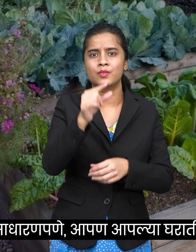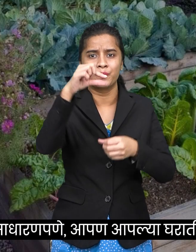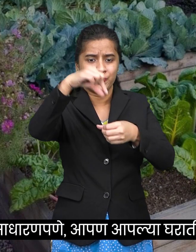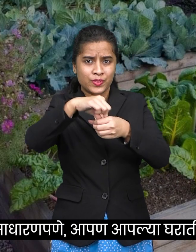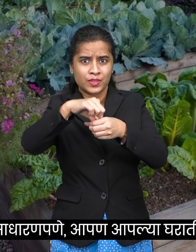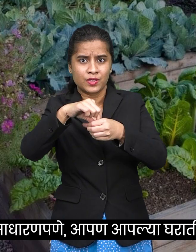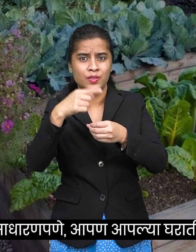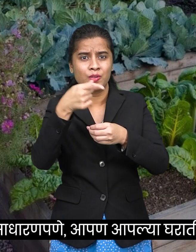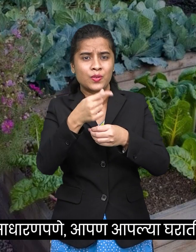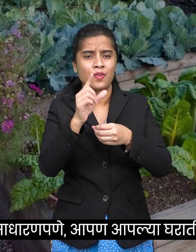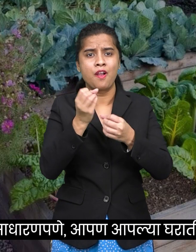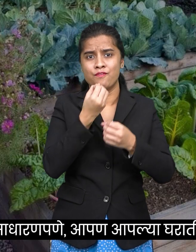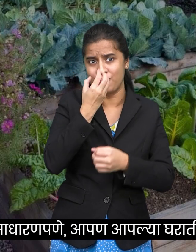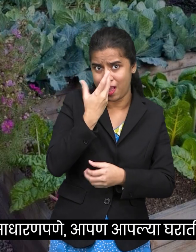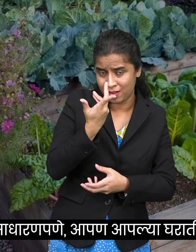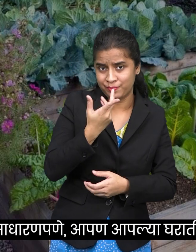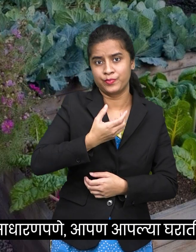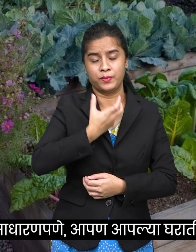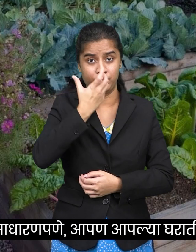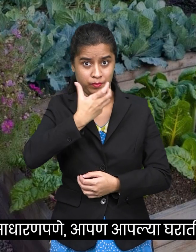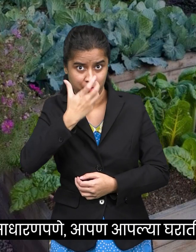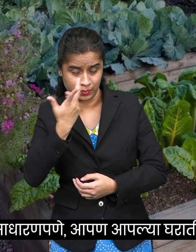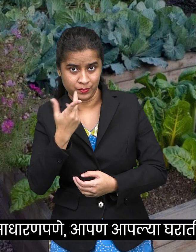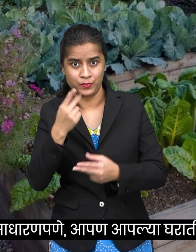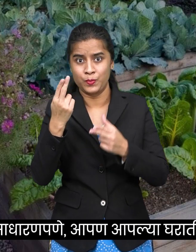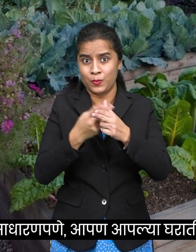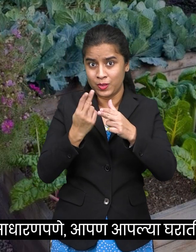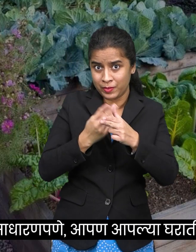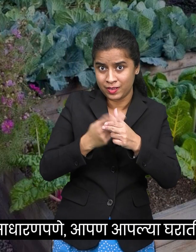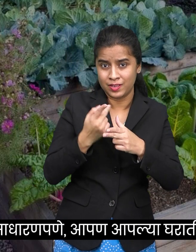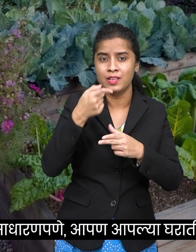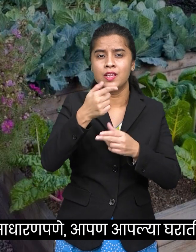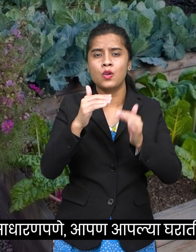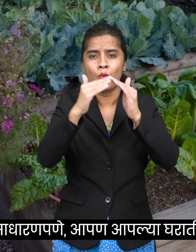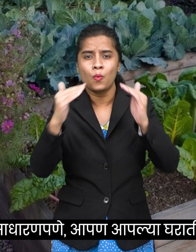साधारणपणे आपण आपल्या घरातील बागेत फुले, फळे आणि भाज्यांच्या बिया पेरतो.